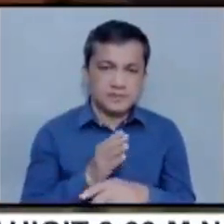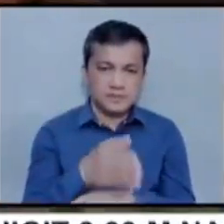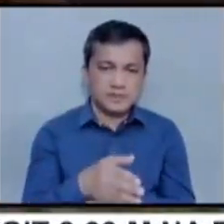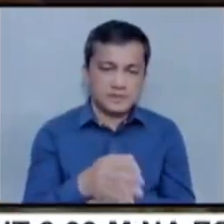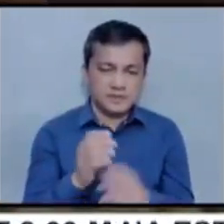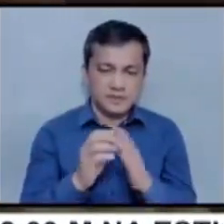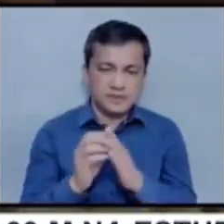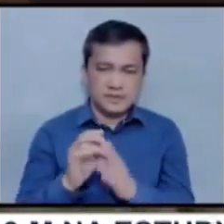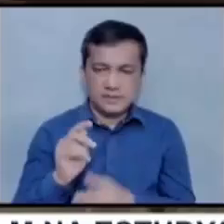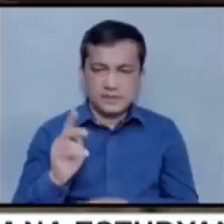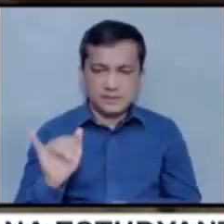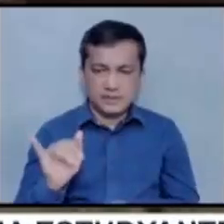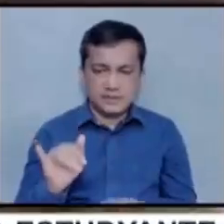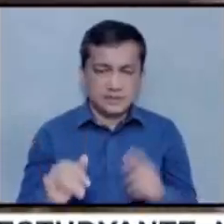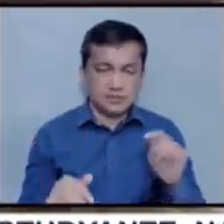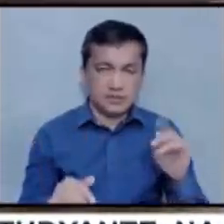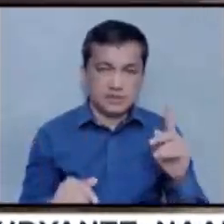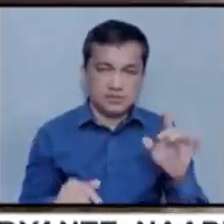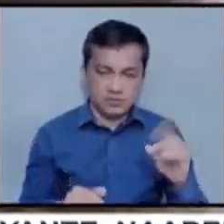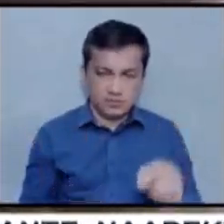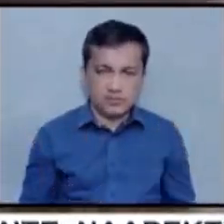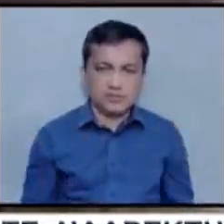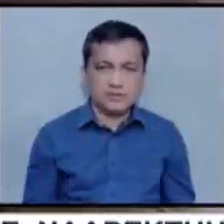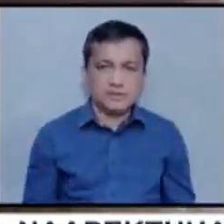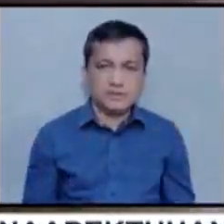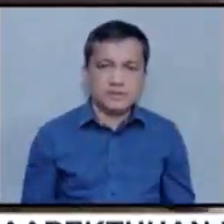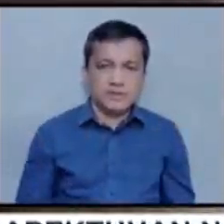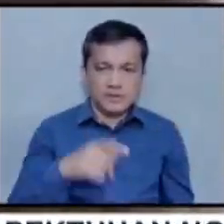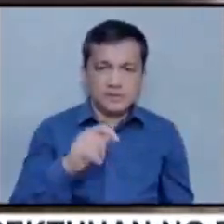Talisay at Toledo. Mula sa PTV Cebu,